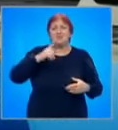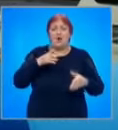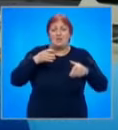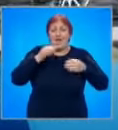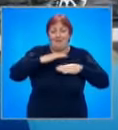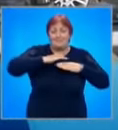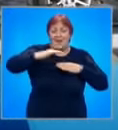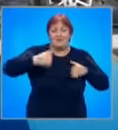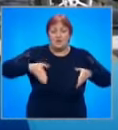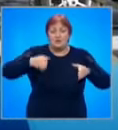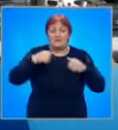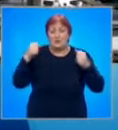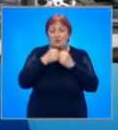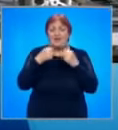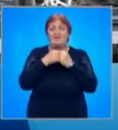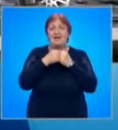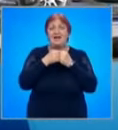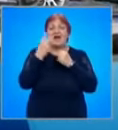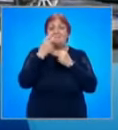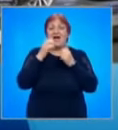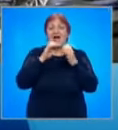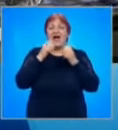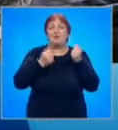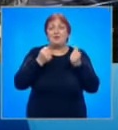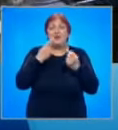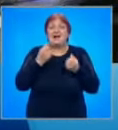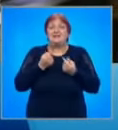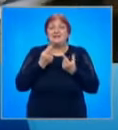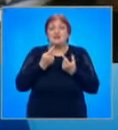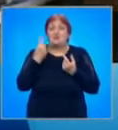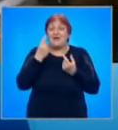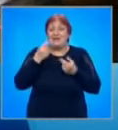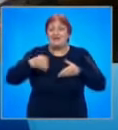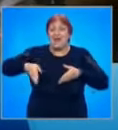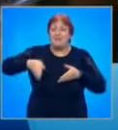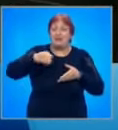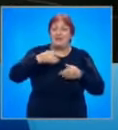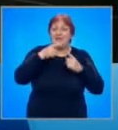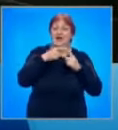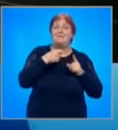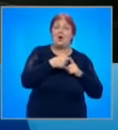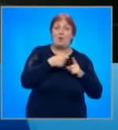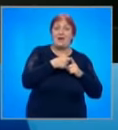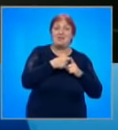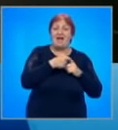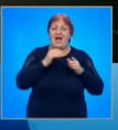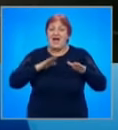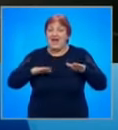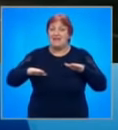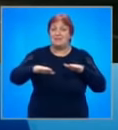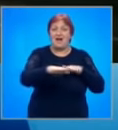прав участък се удрят челно два автомобила. Как се случва това? Единият пътуващ към Кубрат